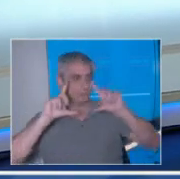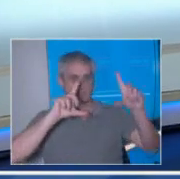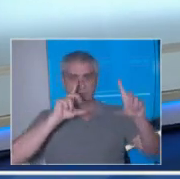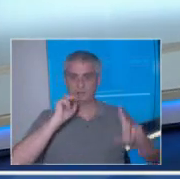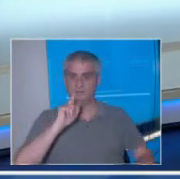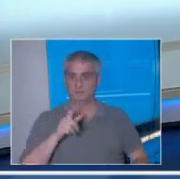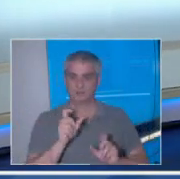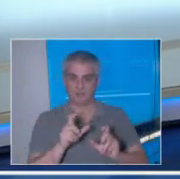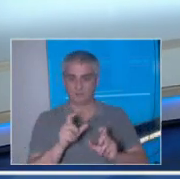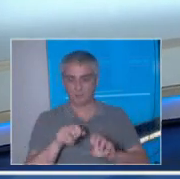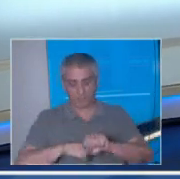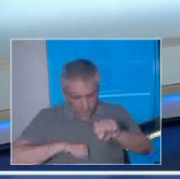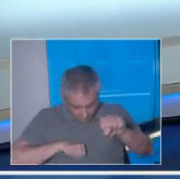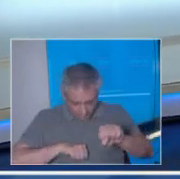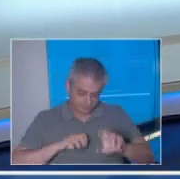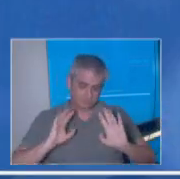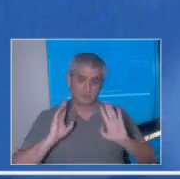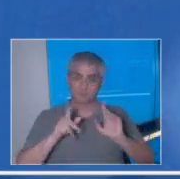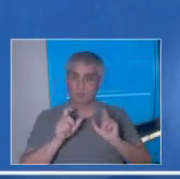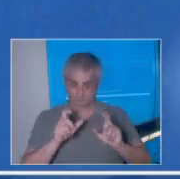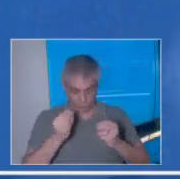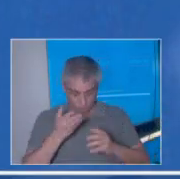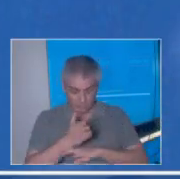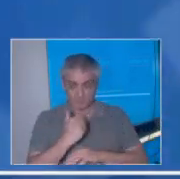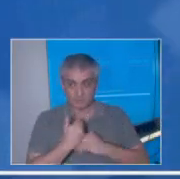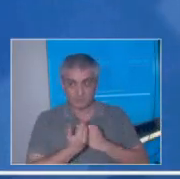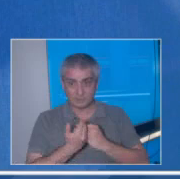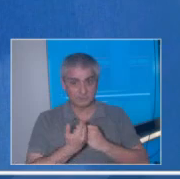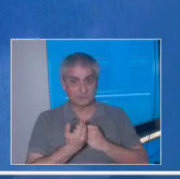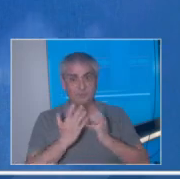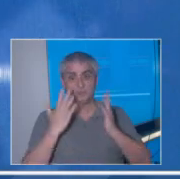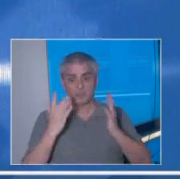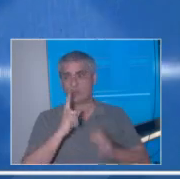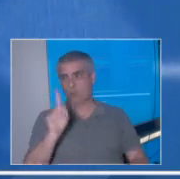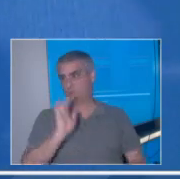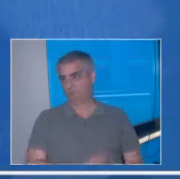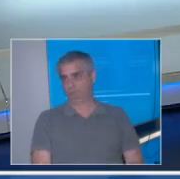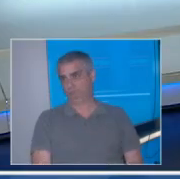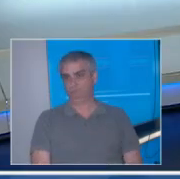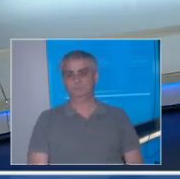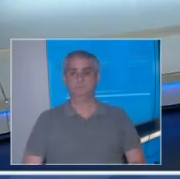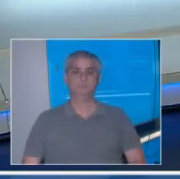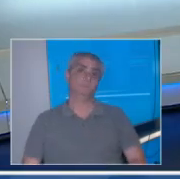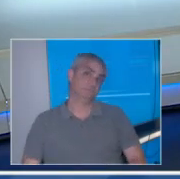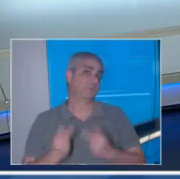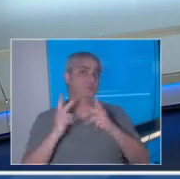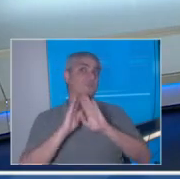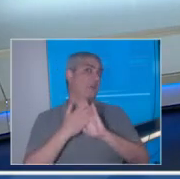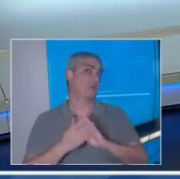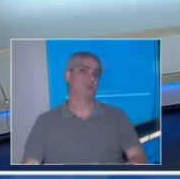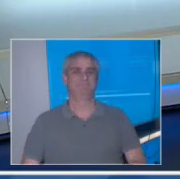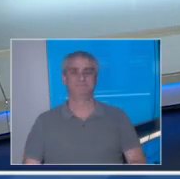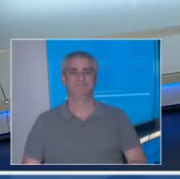למנוע ממנה? להגיד למאבטח לפתוח תקווה כשעזור. אפשר למנוע ממישהו להכניס חמץ לבית בגדול, חולים? בגדול, בגדול, לא. אוקיי. אז היה שווה את הכל, דרך